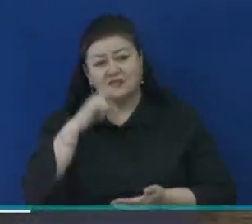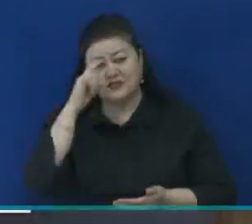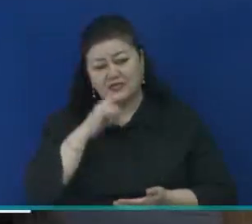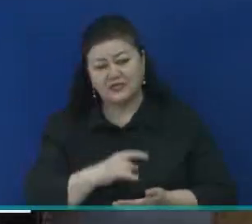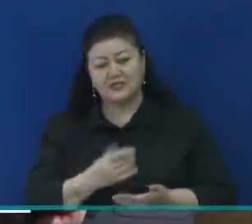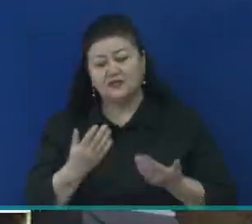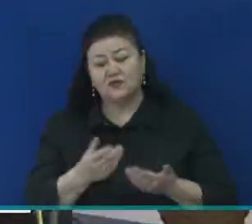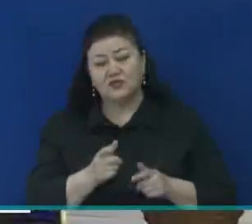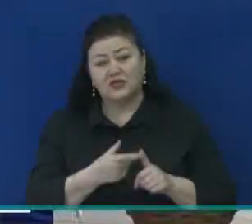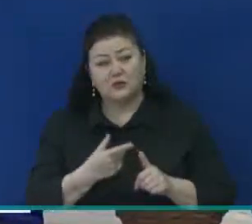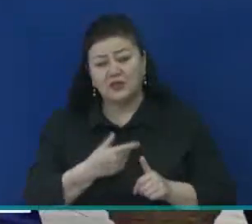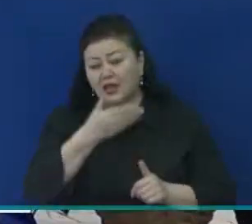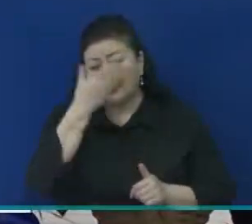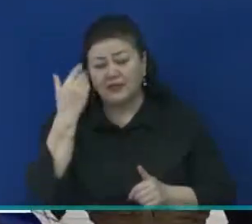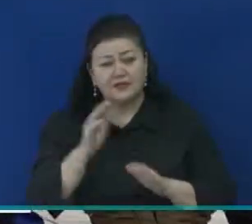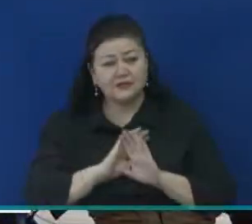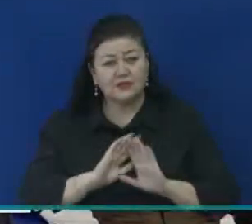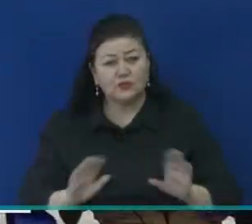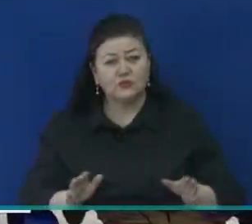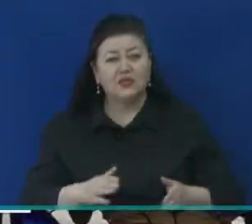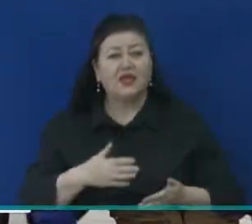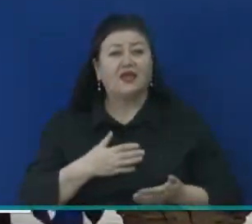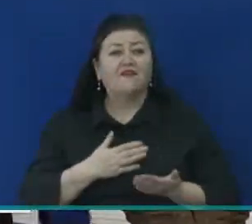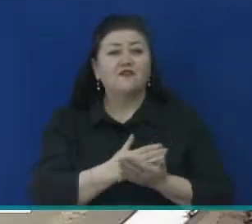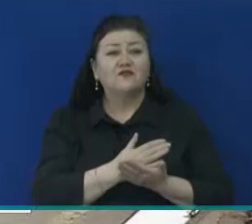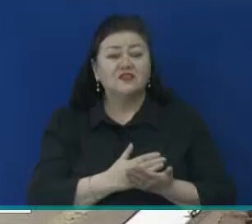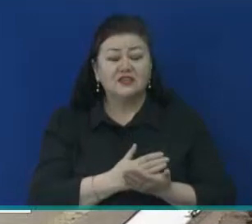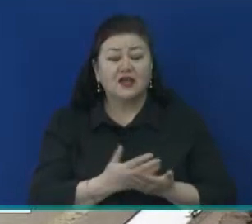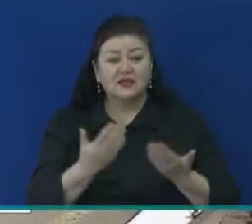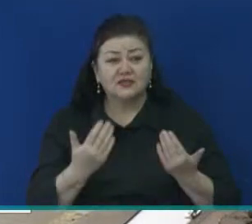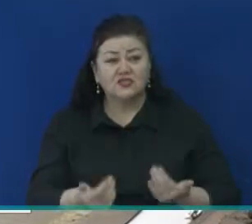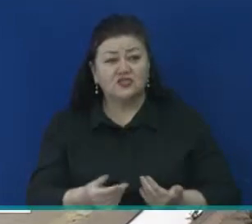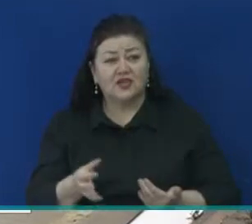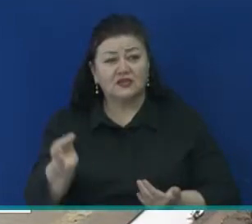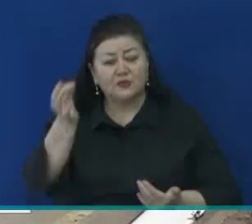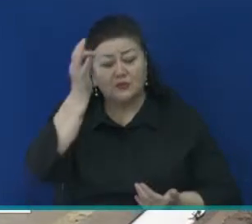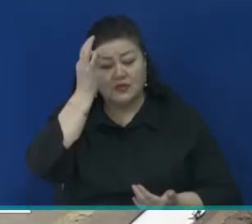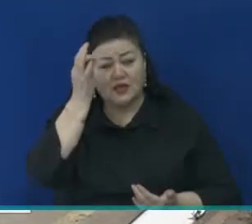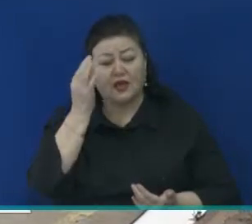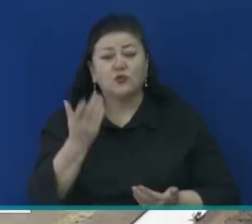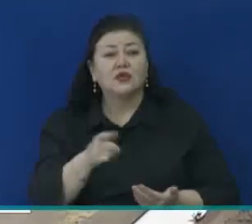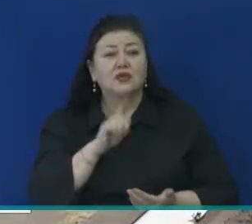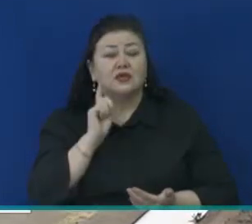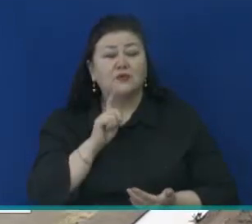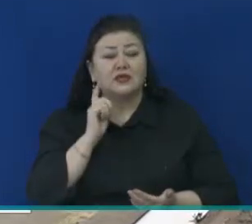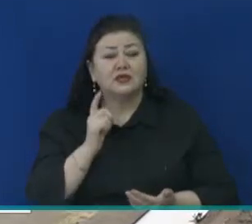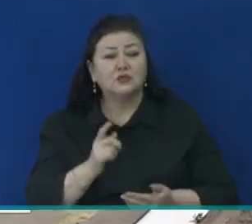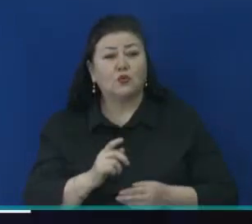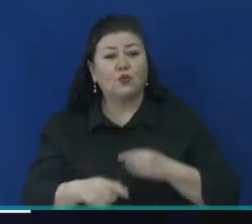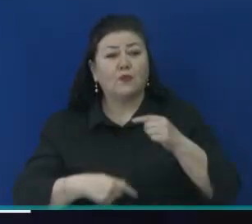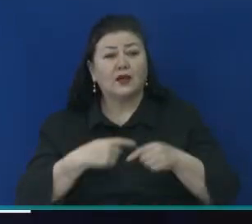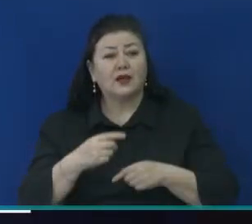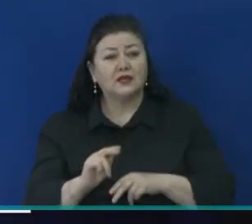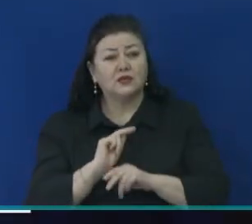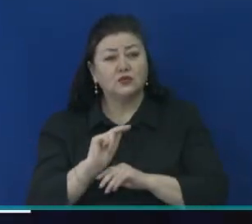есімдері ұмытылмайды. Қазірде отанымызда жүрген ардагерлер мен интернационалист жауынгерлер жастар арасында патриоттық тәрбие беру жұмыстарын